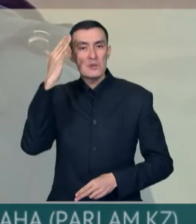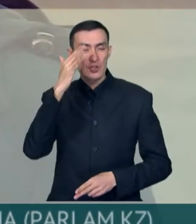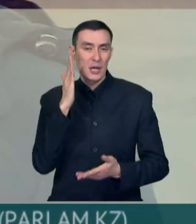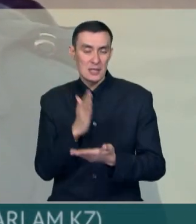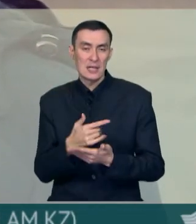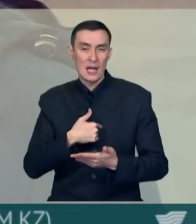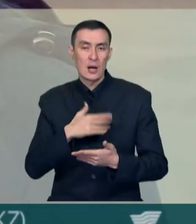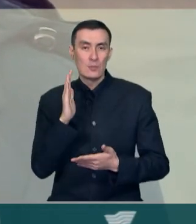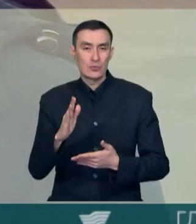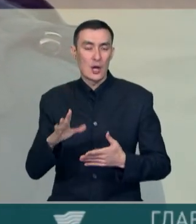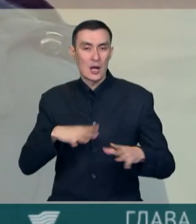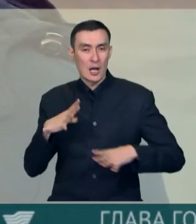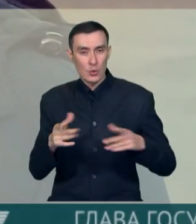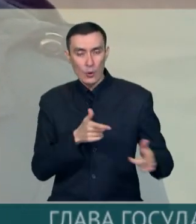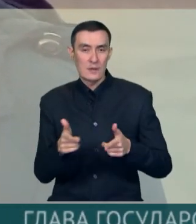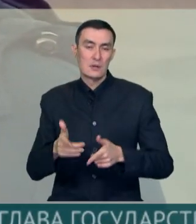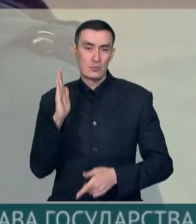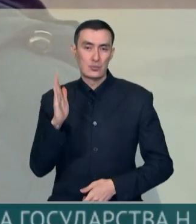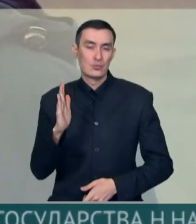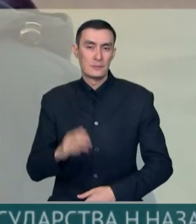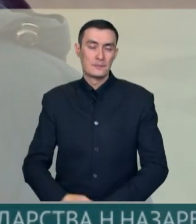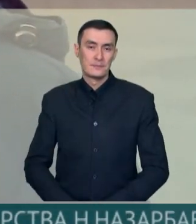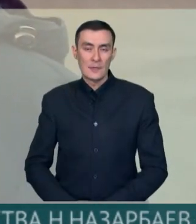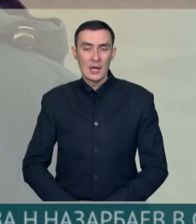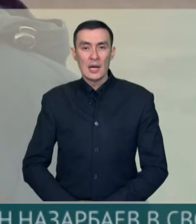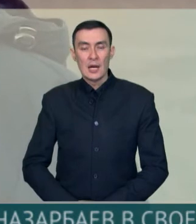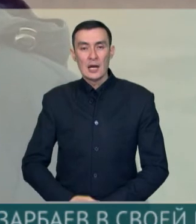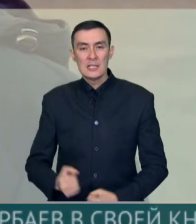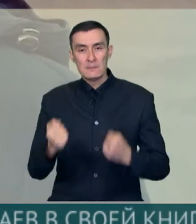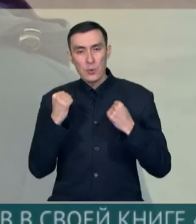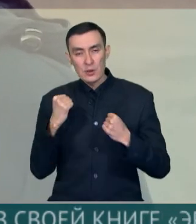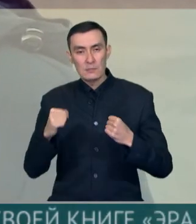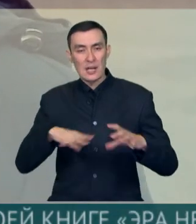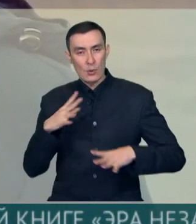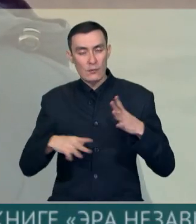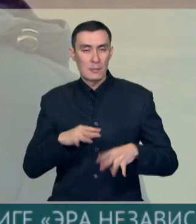подготавливаюсь, буду подготавливаться спортивным тренировкам.